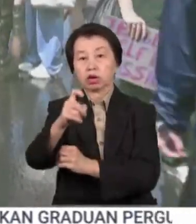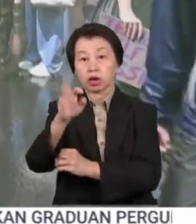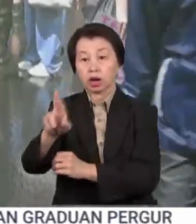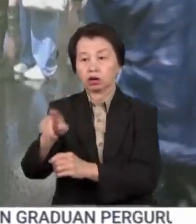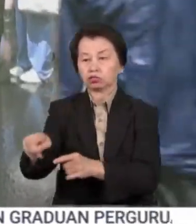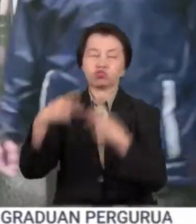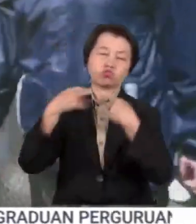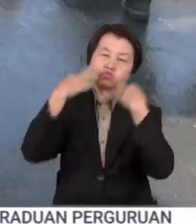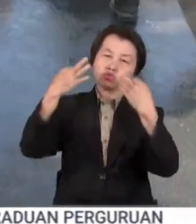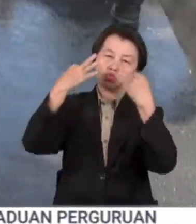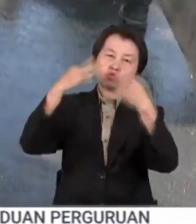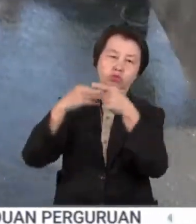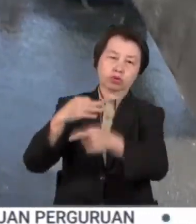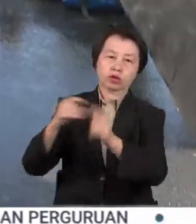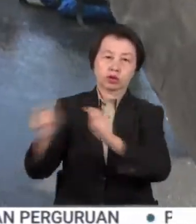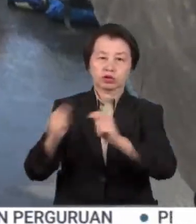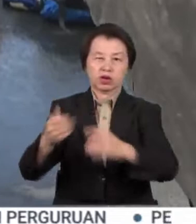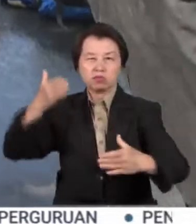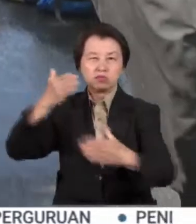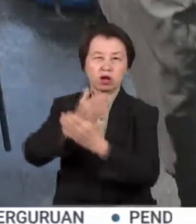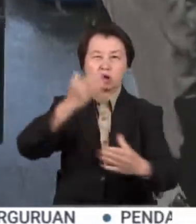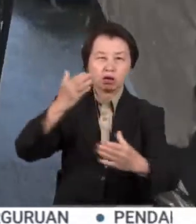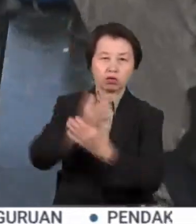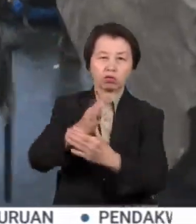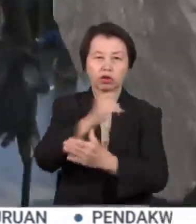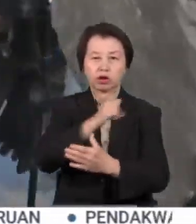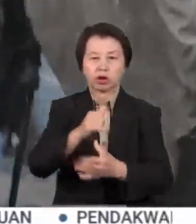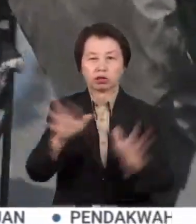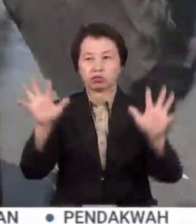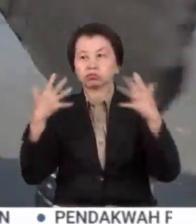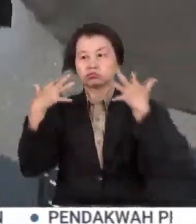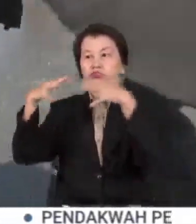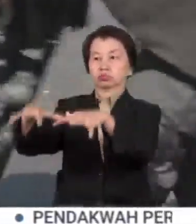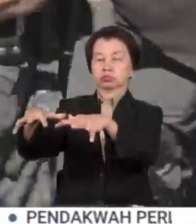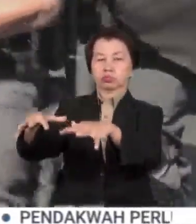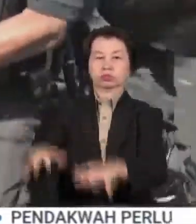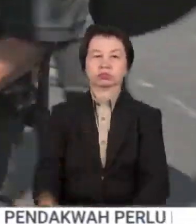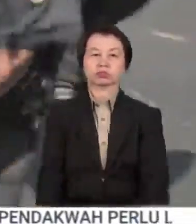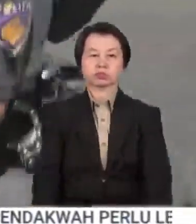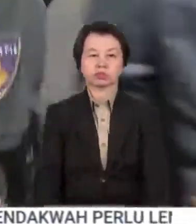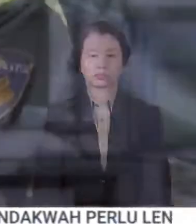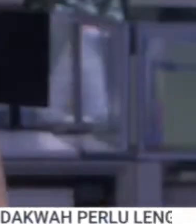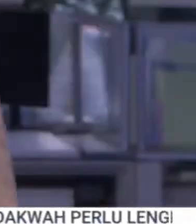yang terkenal dengan tindakan mengganggu serta menarik perhatian.